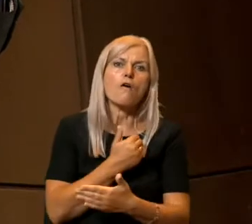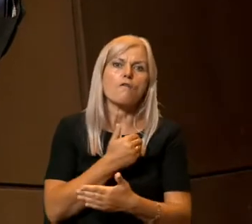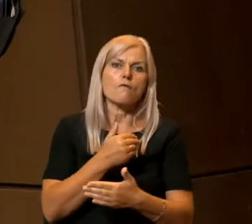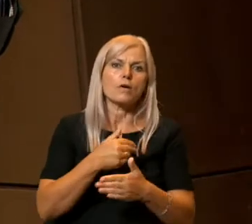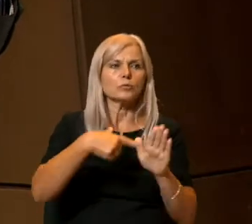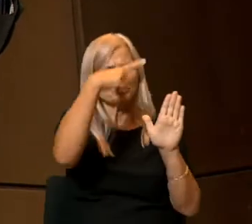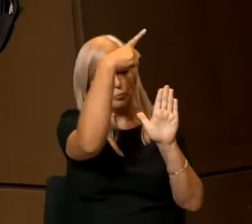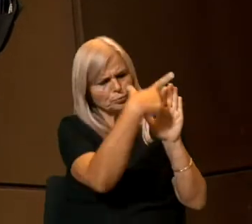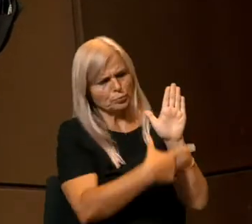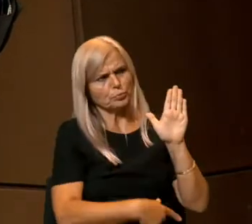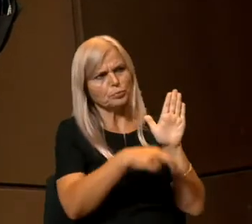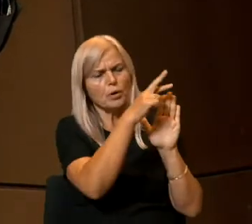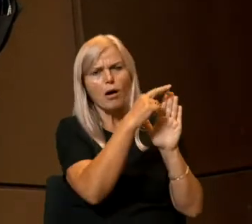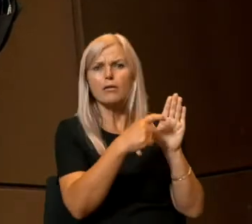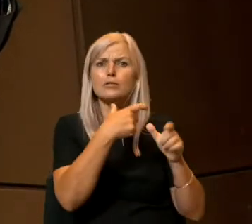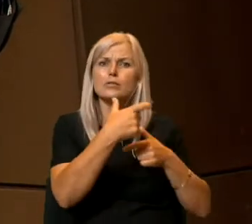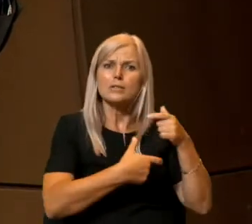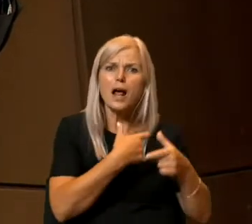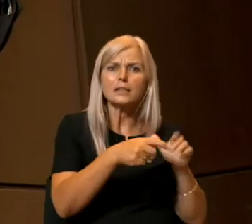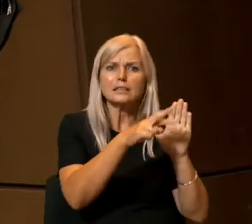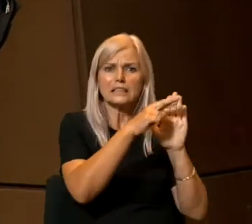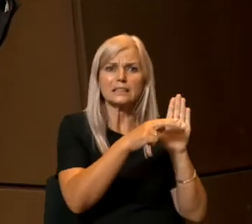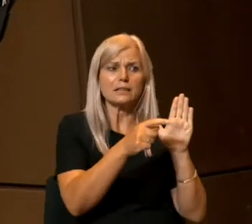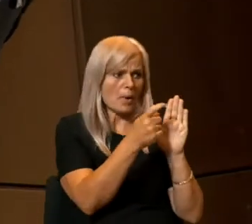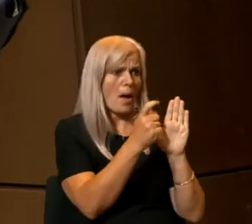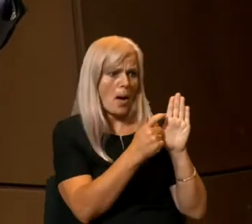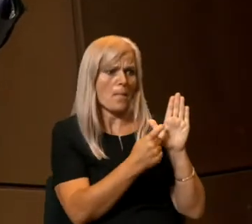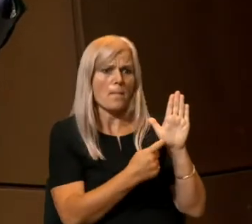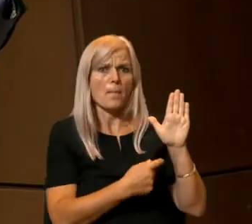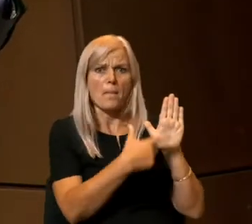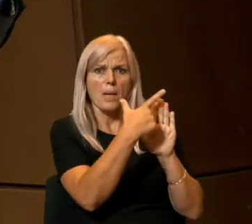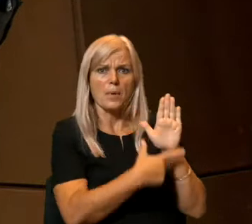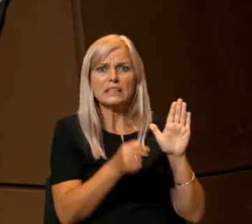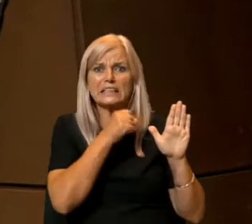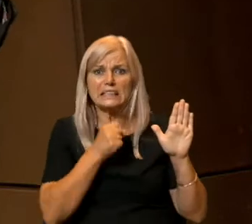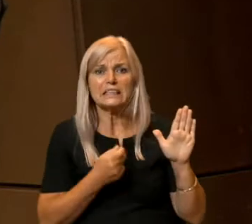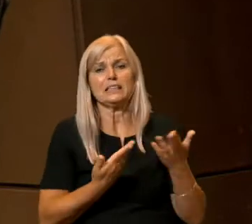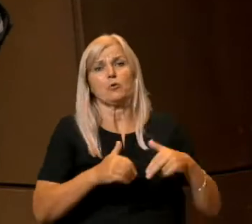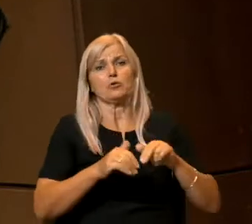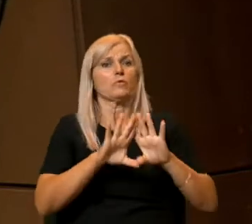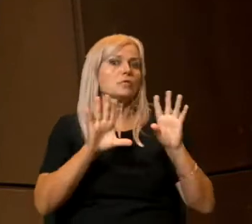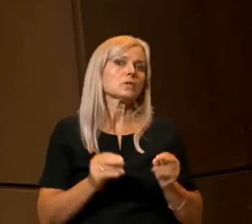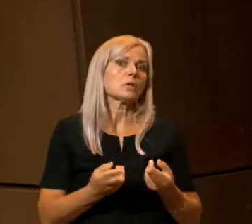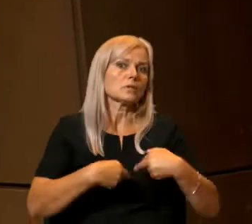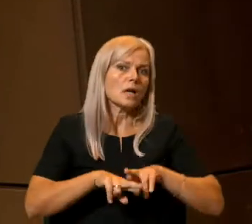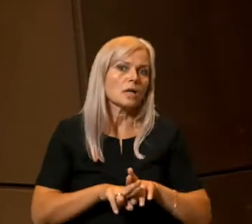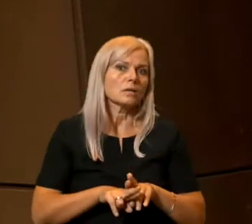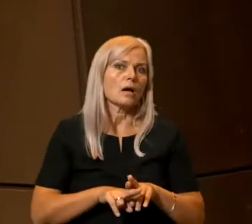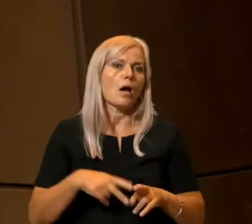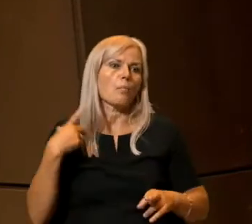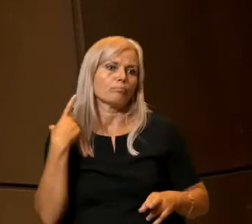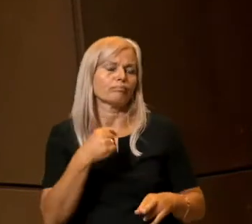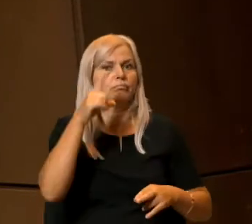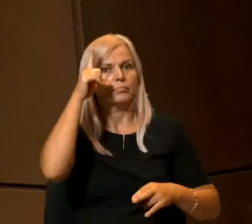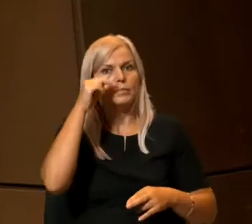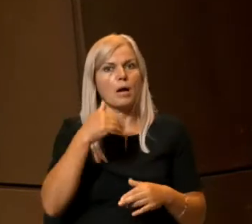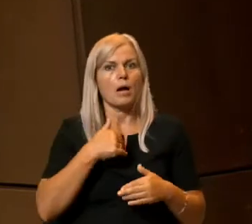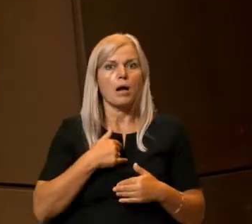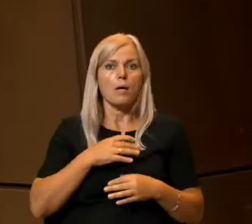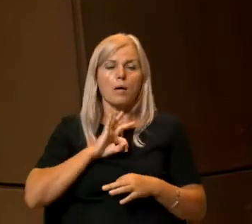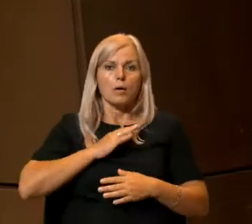I cóż, i nigdy praktycznie nie udaje nam się ich zrealizować. Idziemy spać z poczuciem winy, że nie